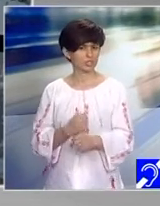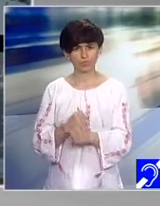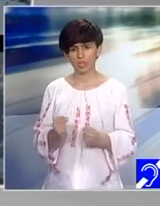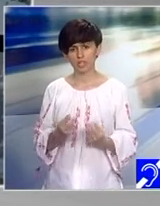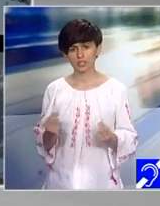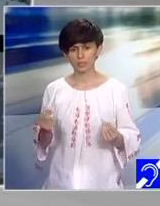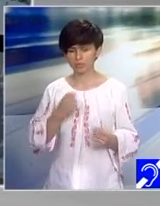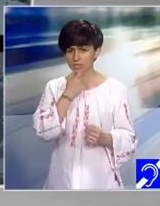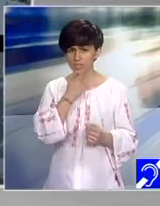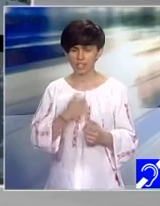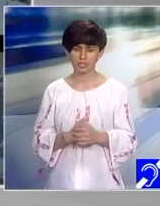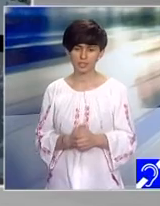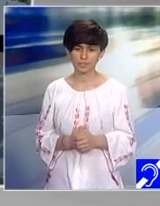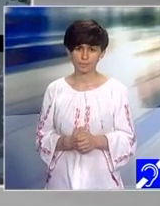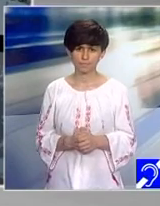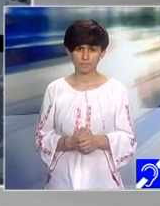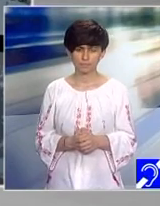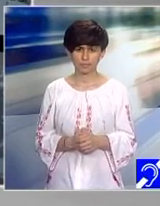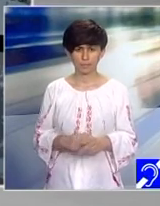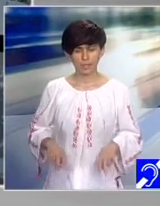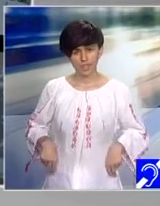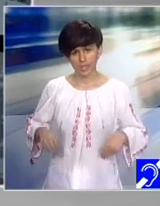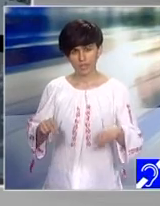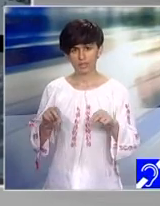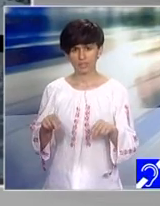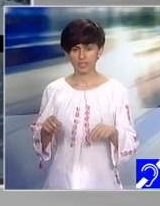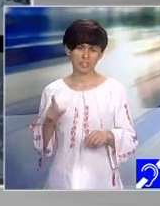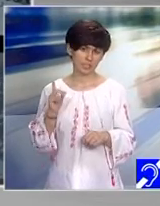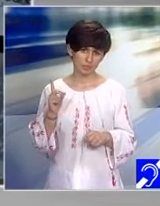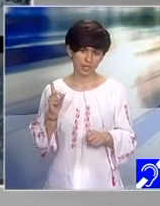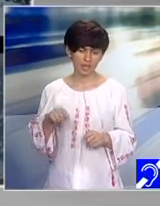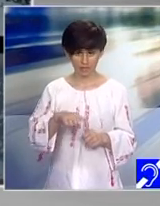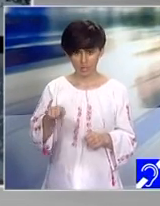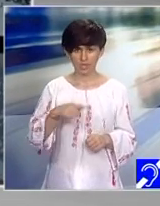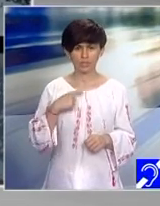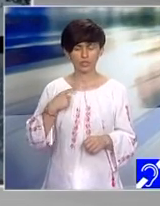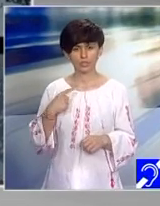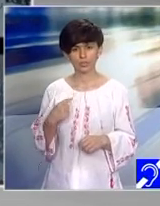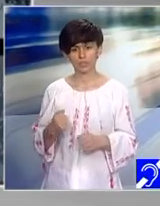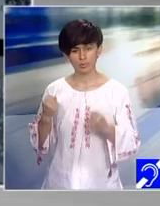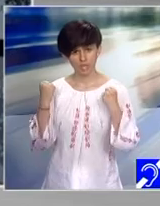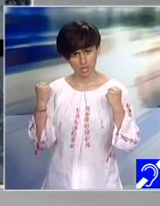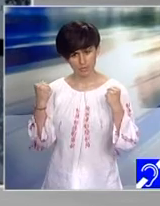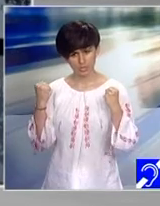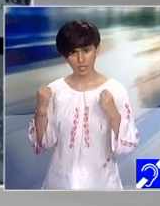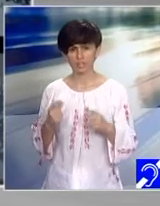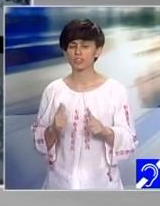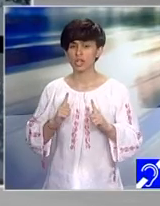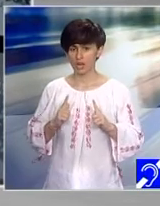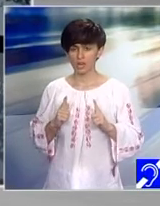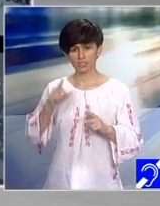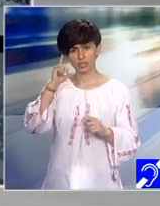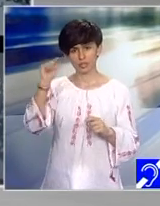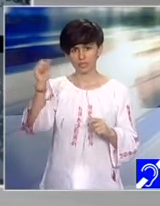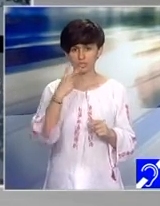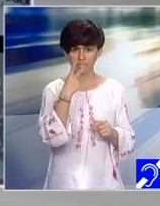părea. Dar bine, investim, dar noi suntem acum la putere investim și așteptăm rezultatele să se